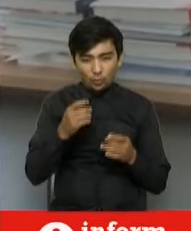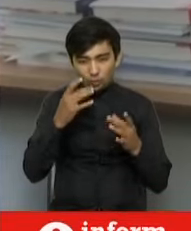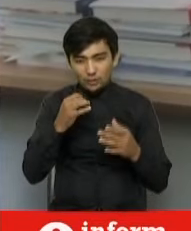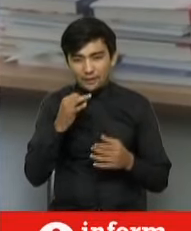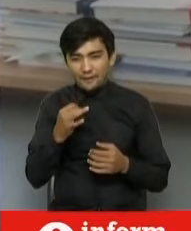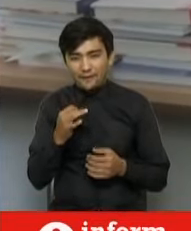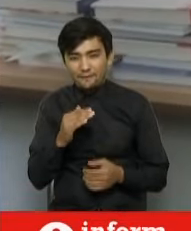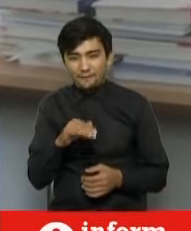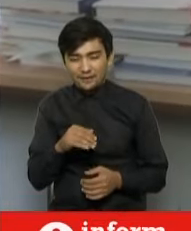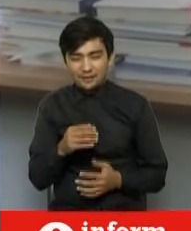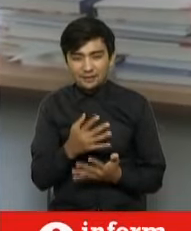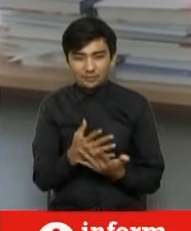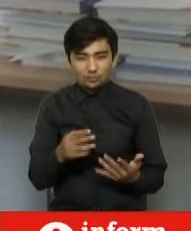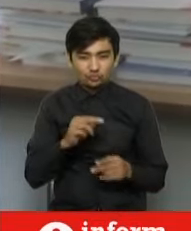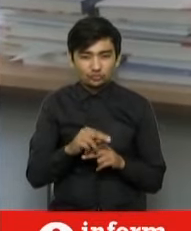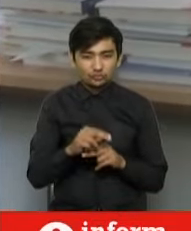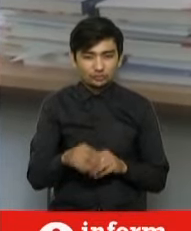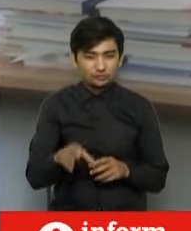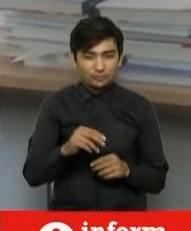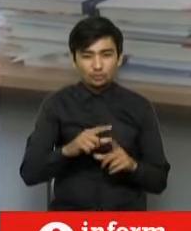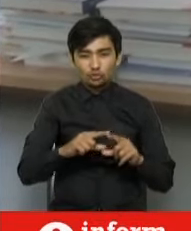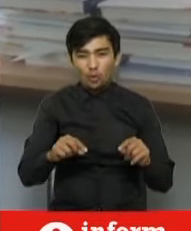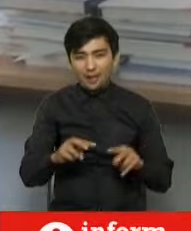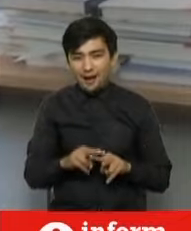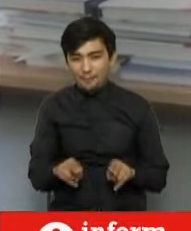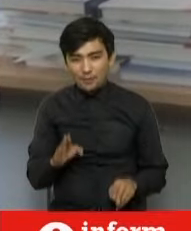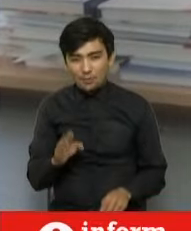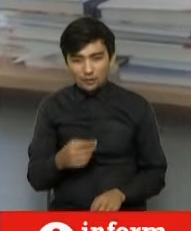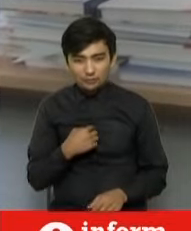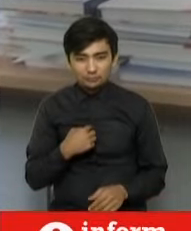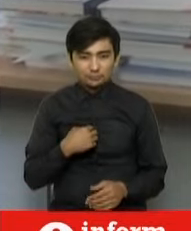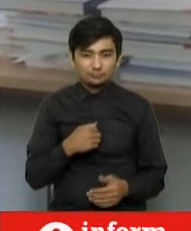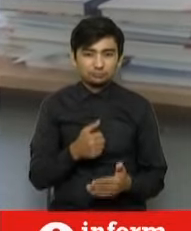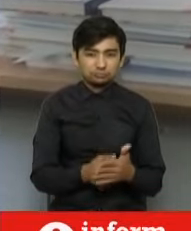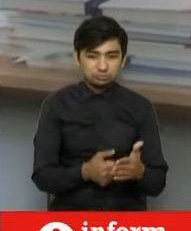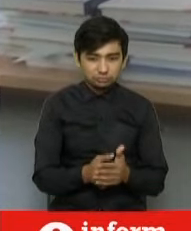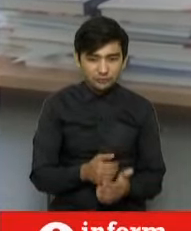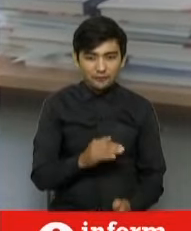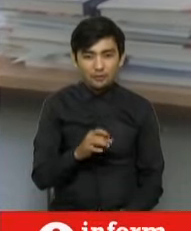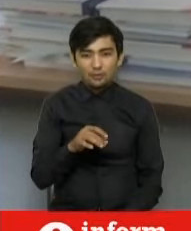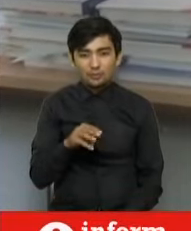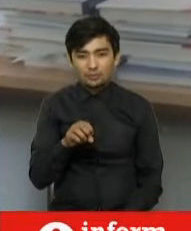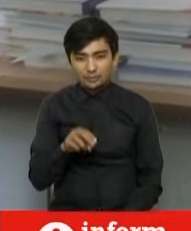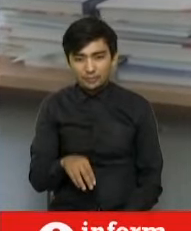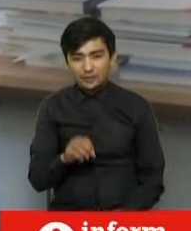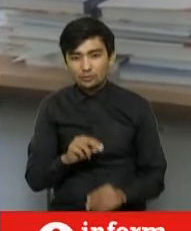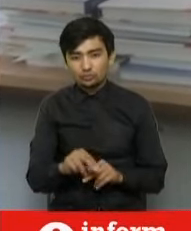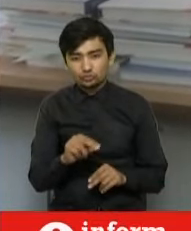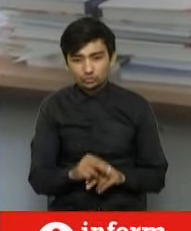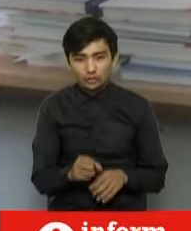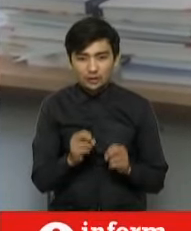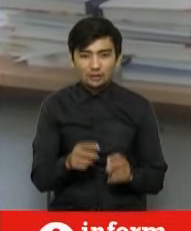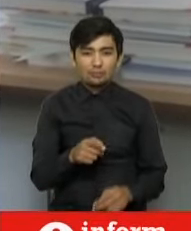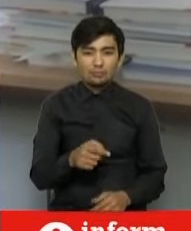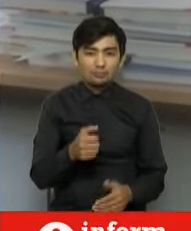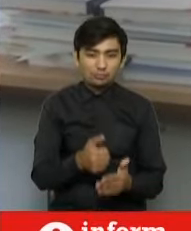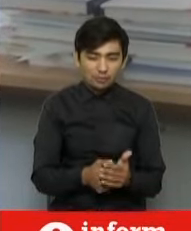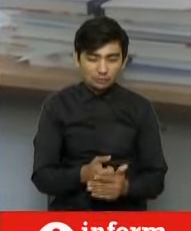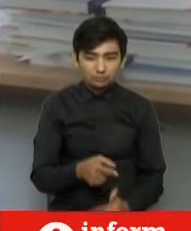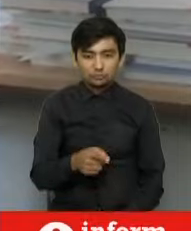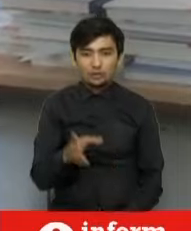У нас так же, как и во всех школах, проходит формативное оценивание. Это там, где мы поддерживаем обучающихся, говорим, ты молодец, у тебя